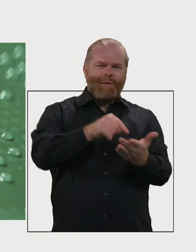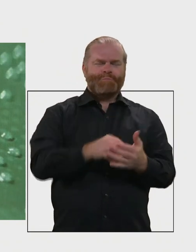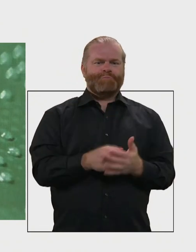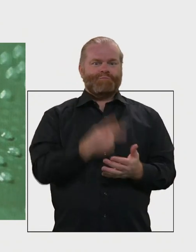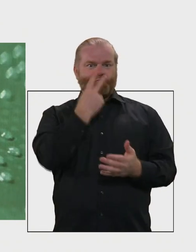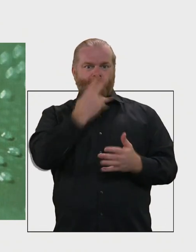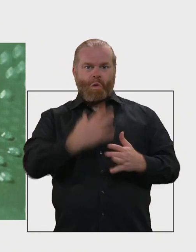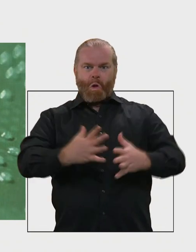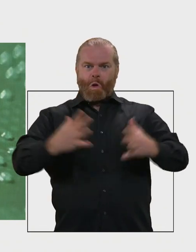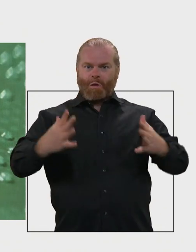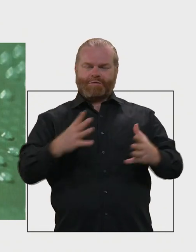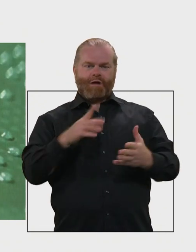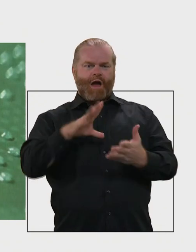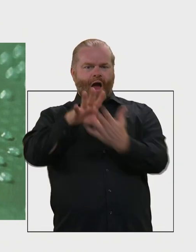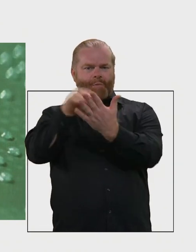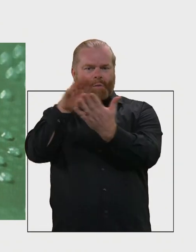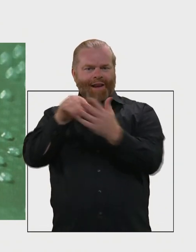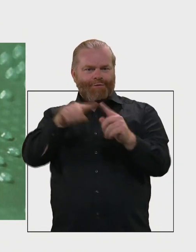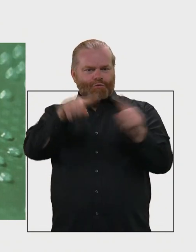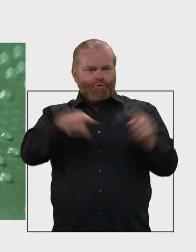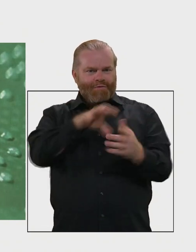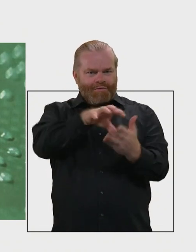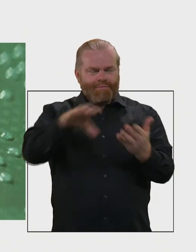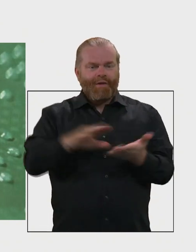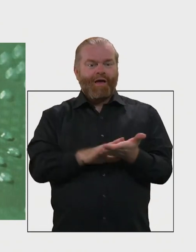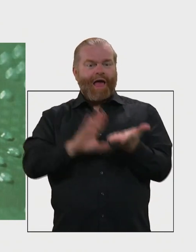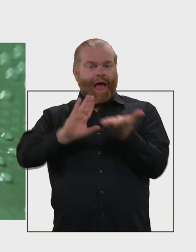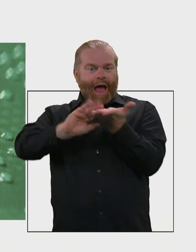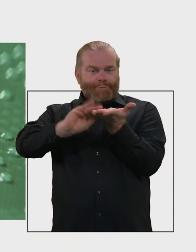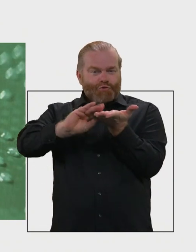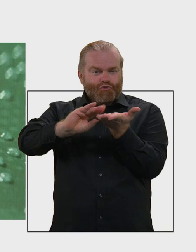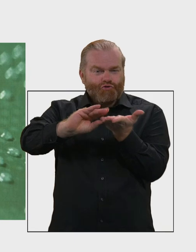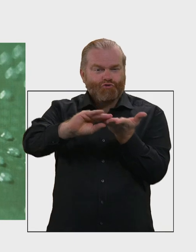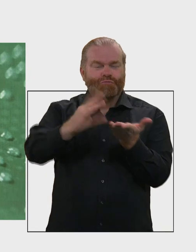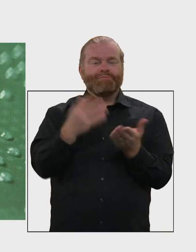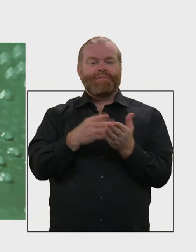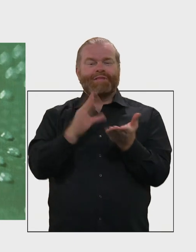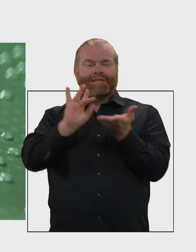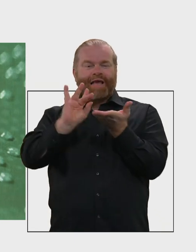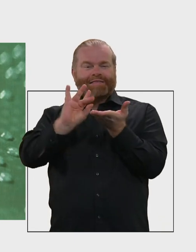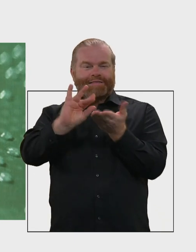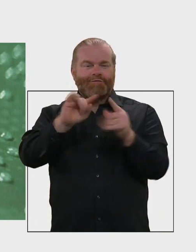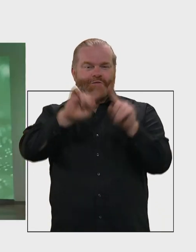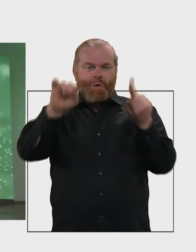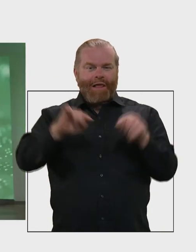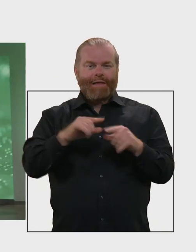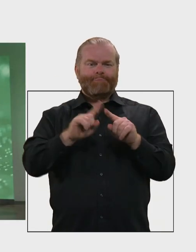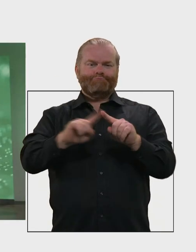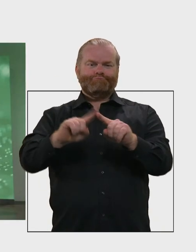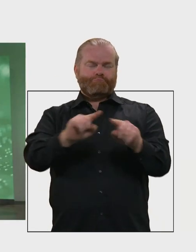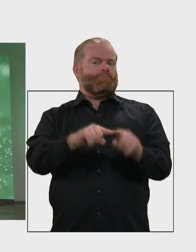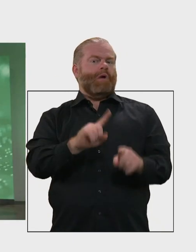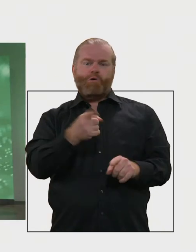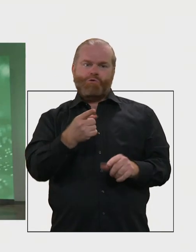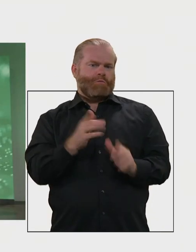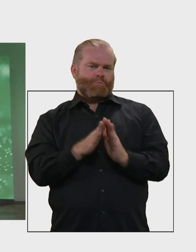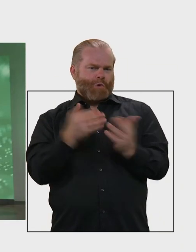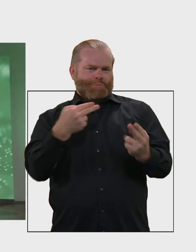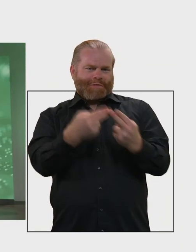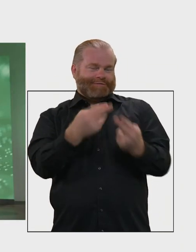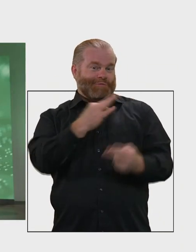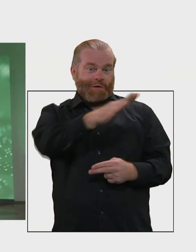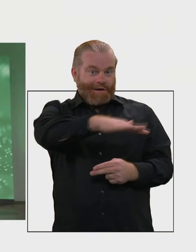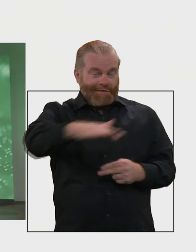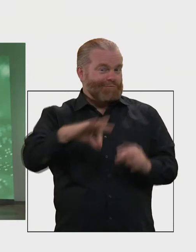der Tastabbildungen, denke ich, ist es auf jeden Fall ein Buch, das auch für Kinder und Familien interessant ist. Was